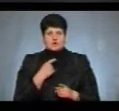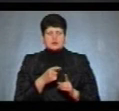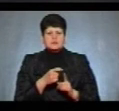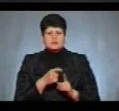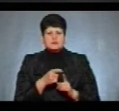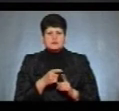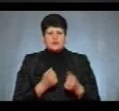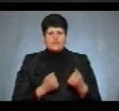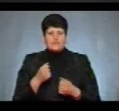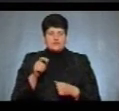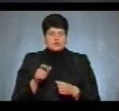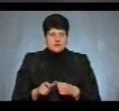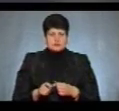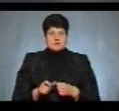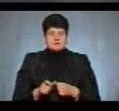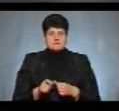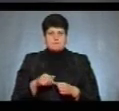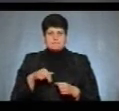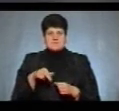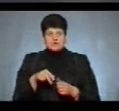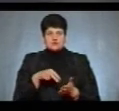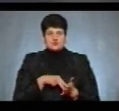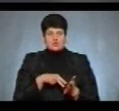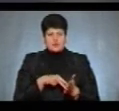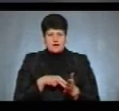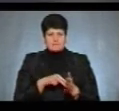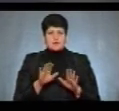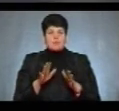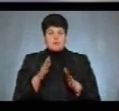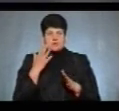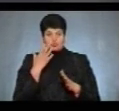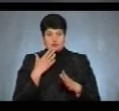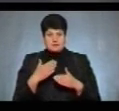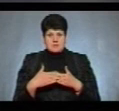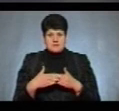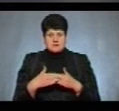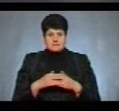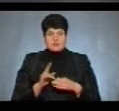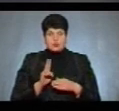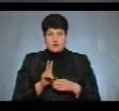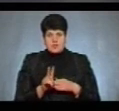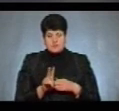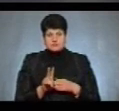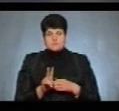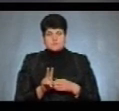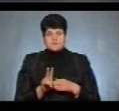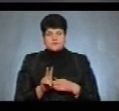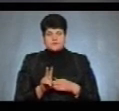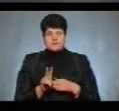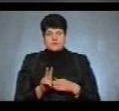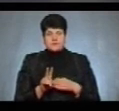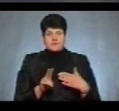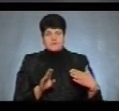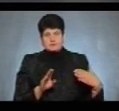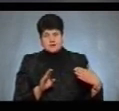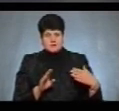це сталося тому, що пішохід стояв, і в момент, коли вже впритул наблизився тролейбус до пішохода, раптово